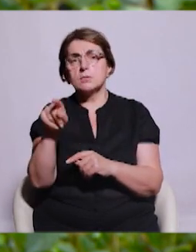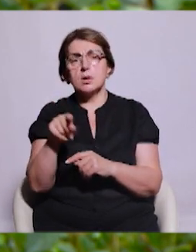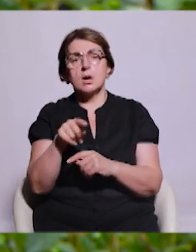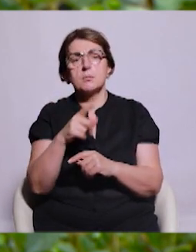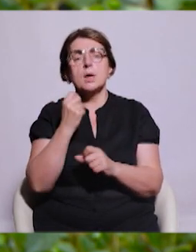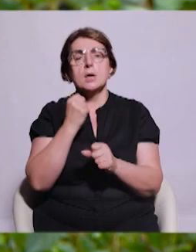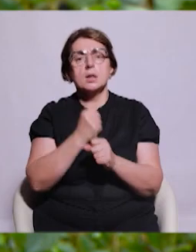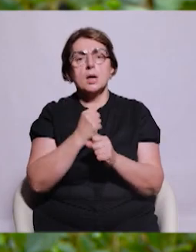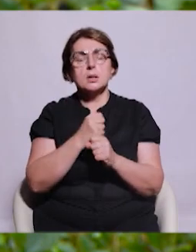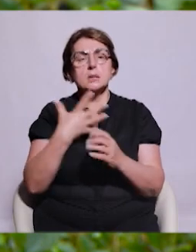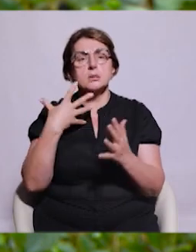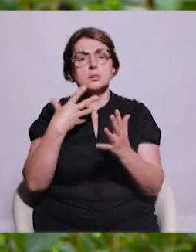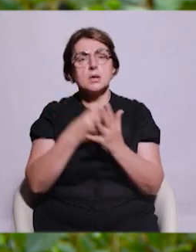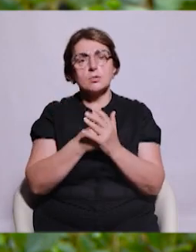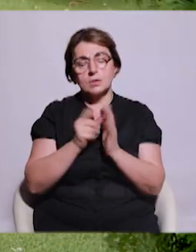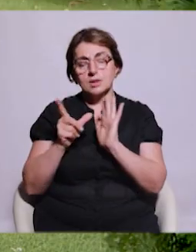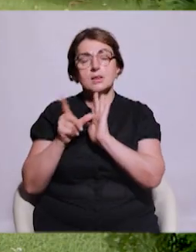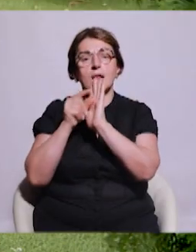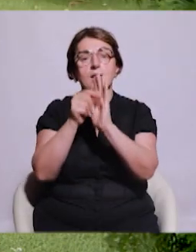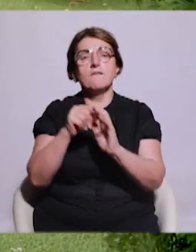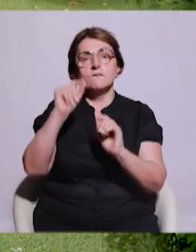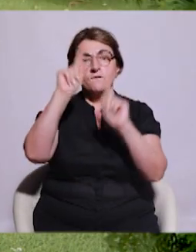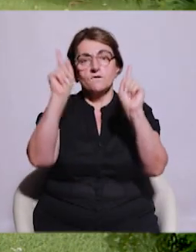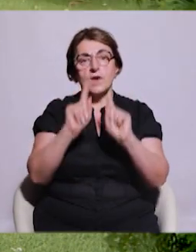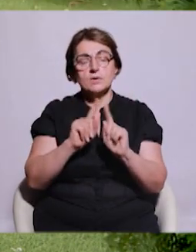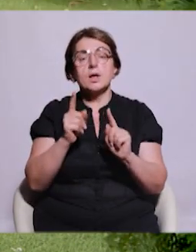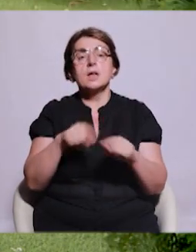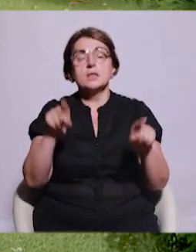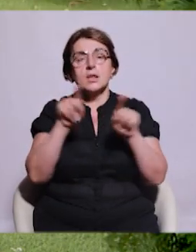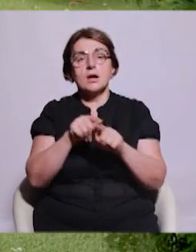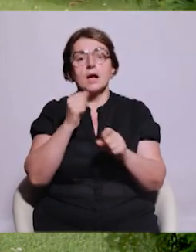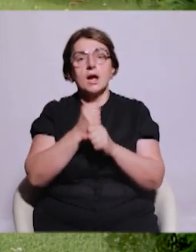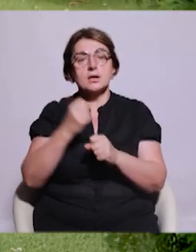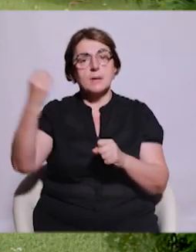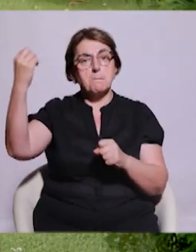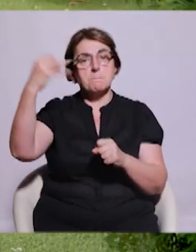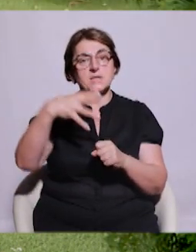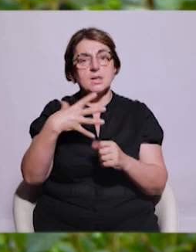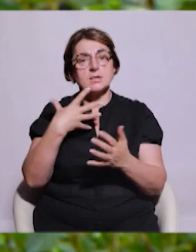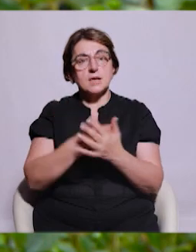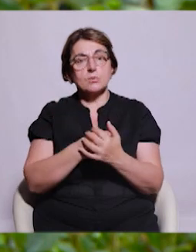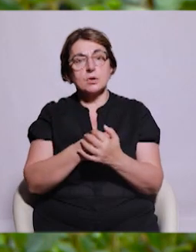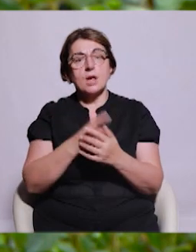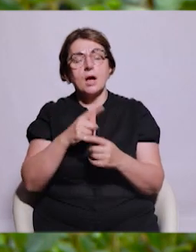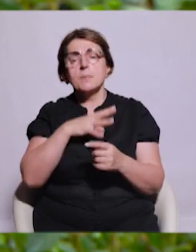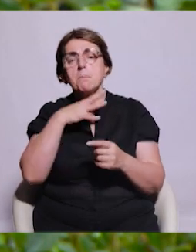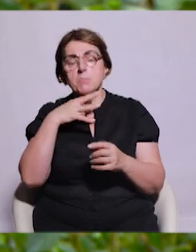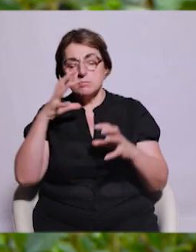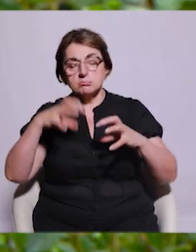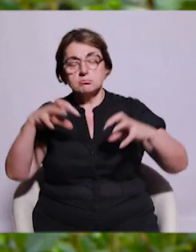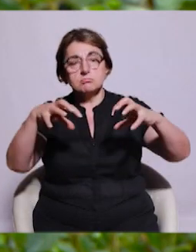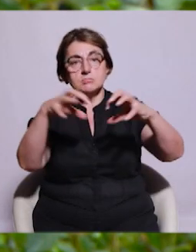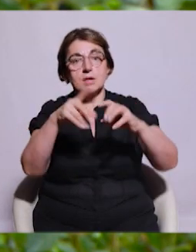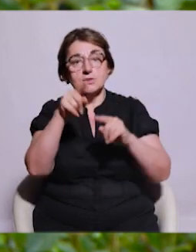თქვენგანმა გააკეთა საკუთარი თანავარსკვლავედი, ასევე შექმნა საკუთარი მზე. ახლა კი რადგან ამდენი იცით მზის